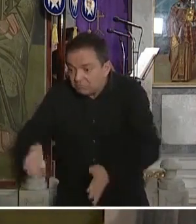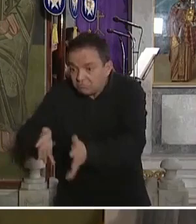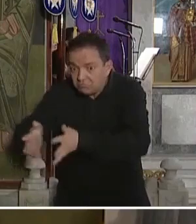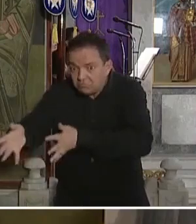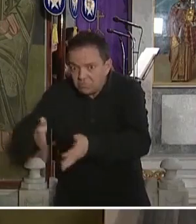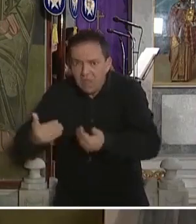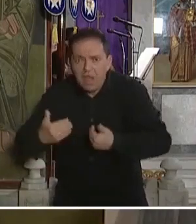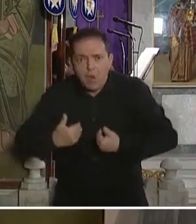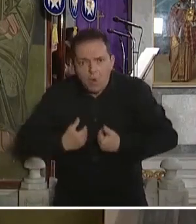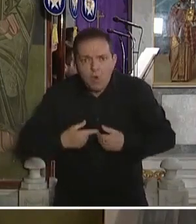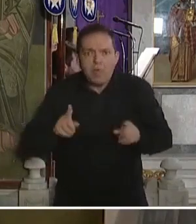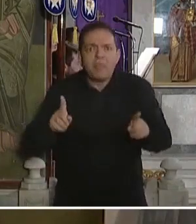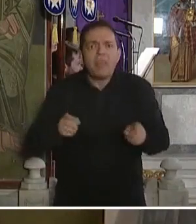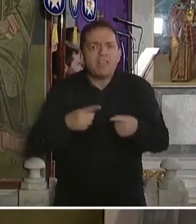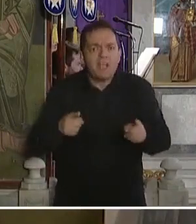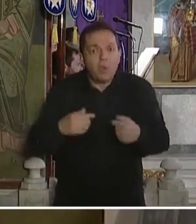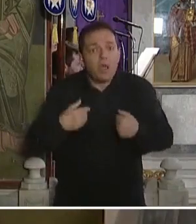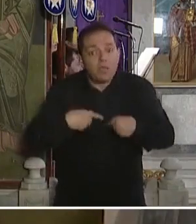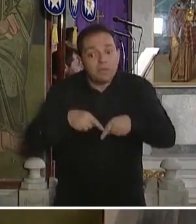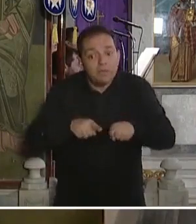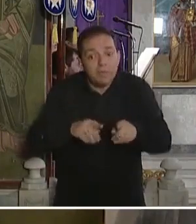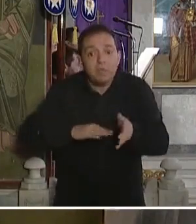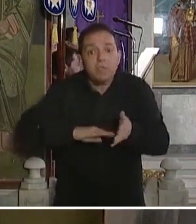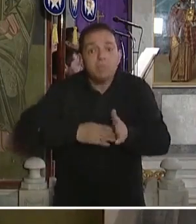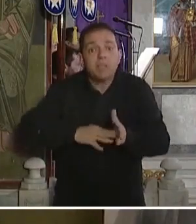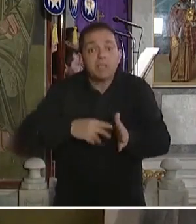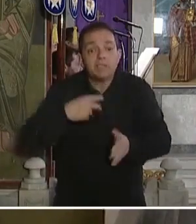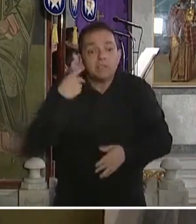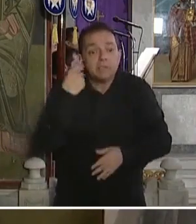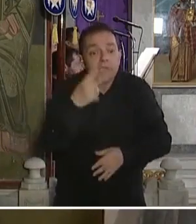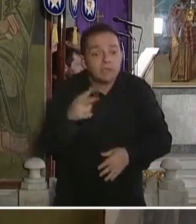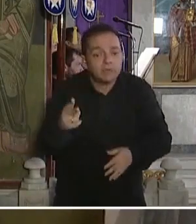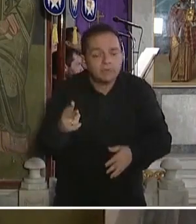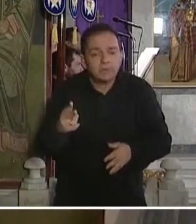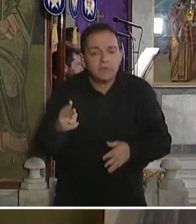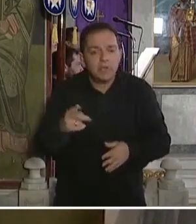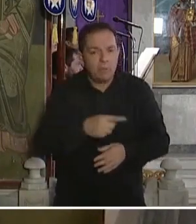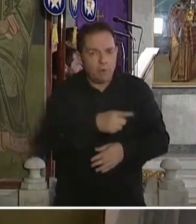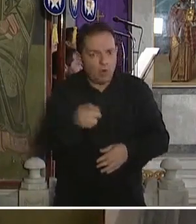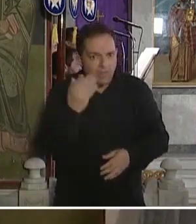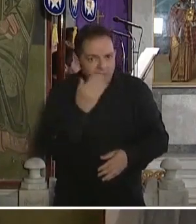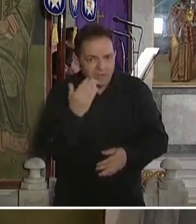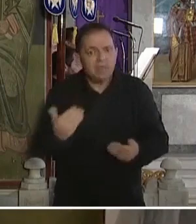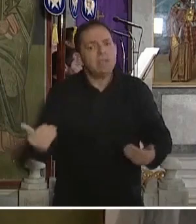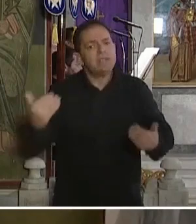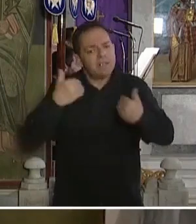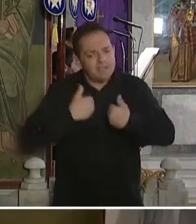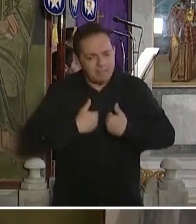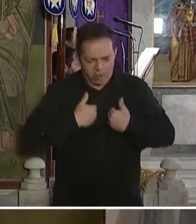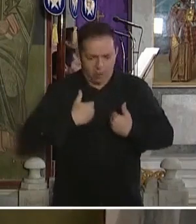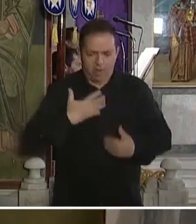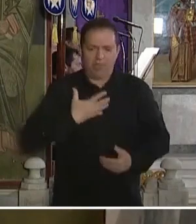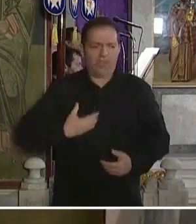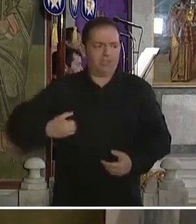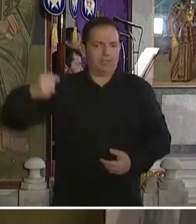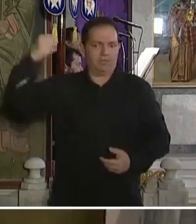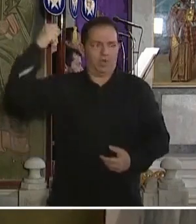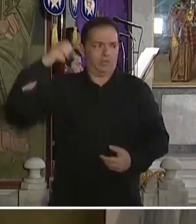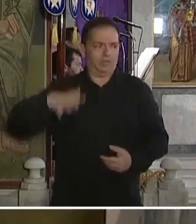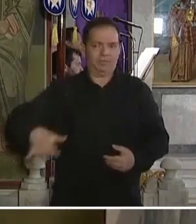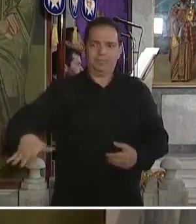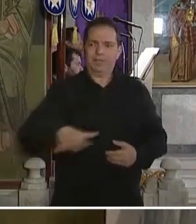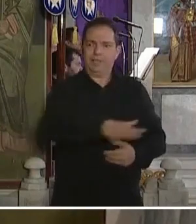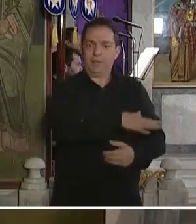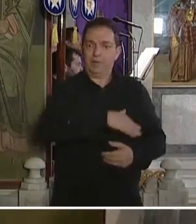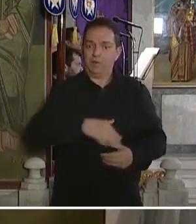σας, είμαι υπηρέτης σας. Σαν να το λέει σε όλους μας και σε μένα, εγώ είμαι ο δεσπότης εδώ. Σαν να μου